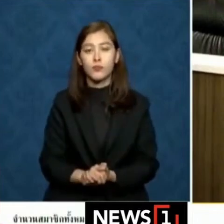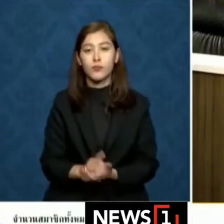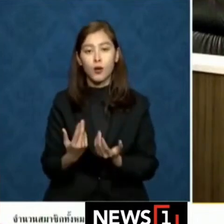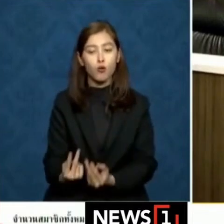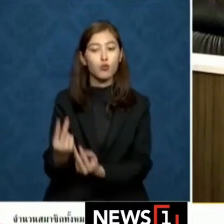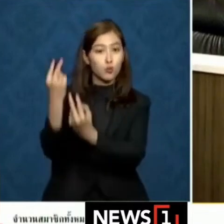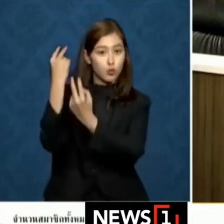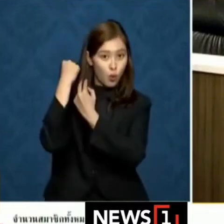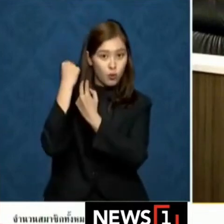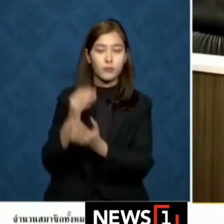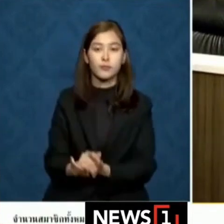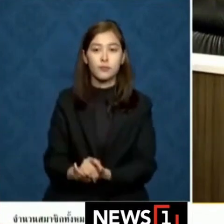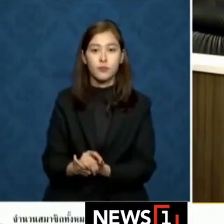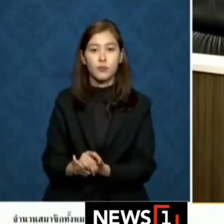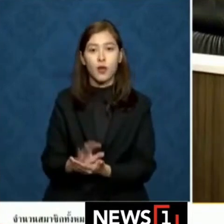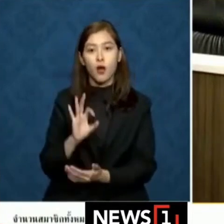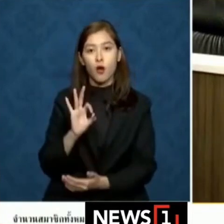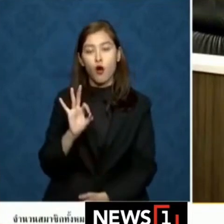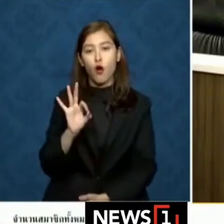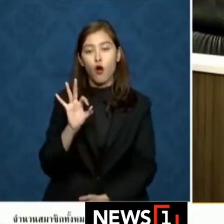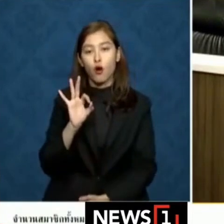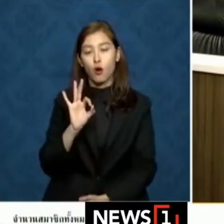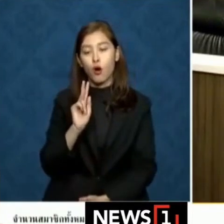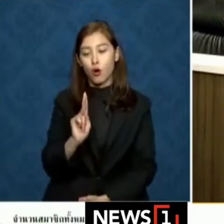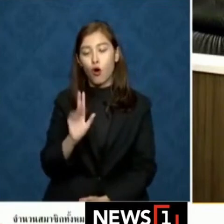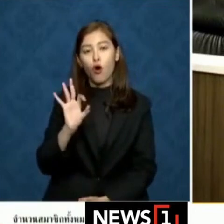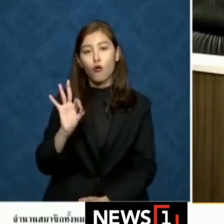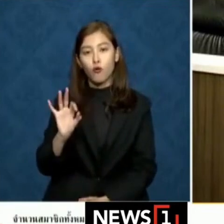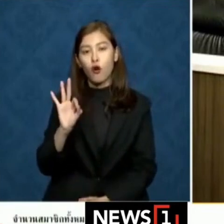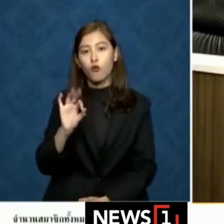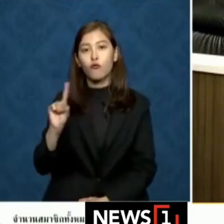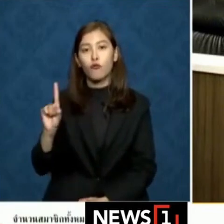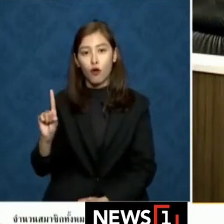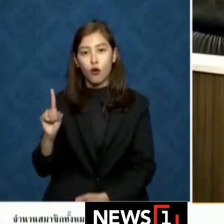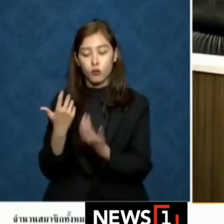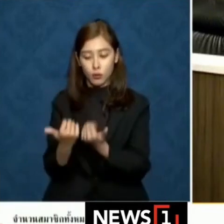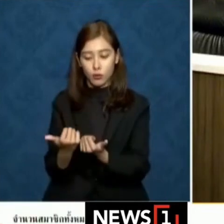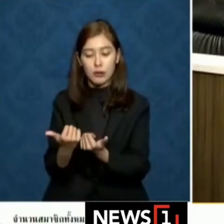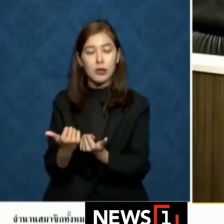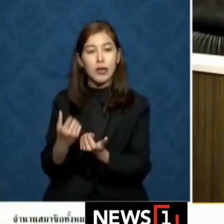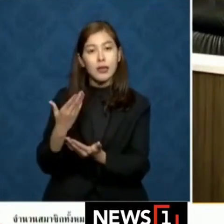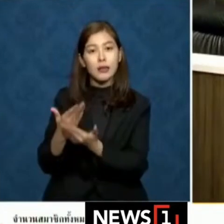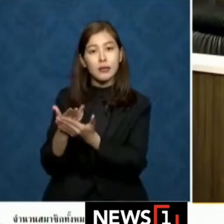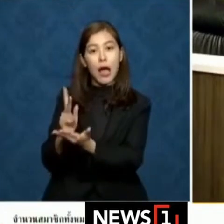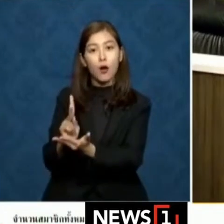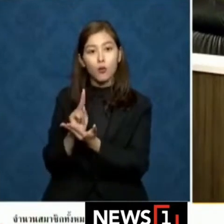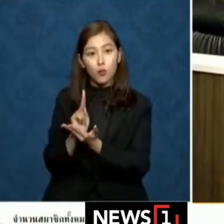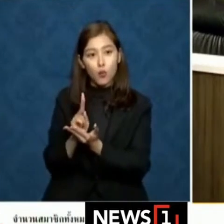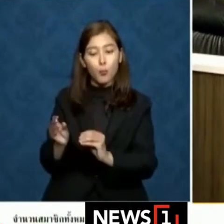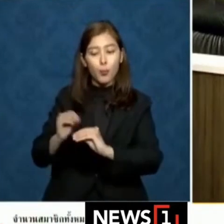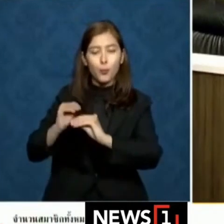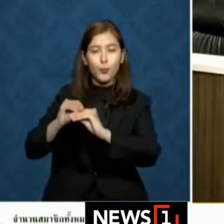อภิปรายว่าตั้งแต่ต้นนปีเดือนมกราคมจะลงไปถึง10,000ล้านกว่าบาทไม่เป็นความจริงเพราะว่า